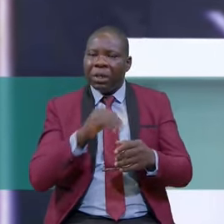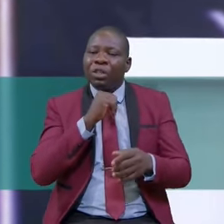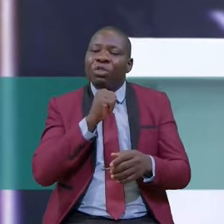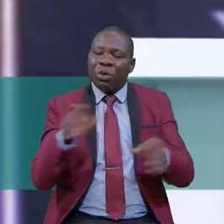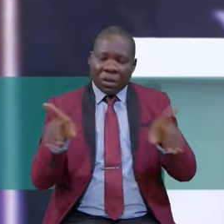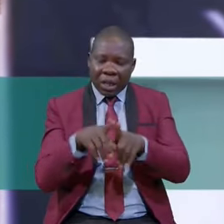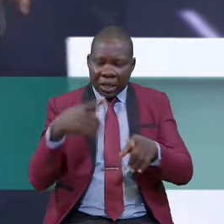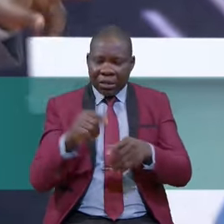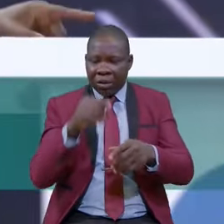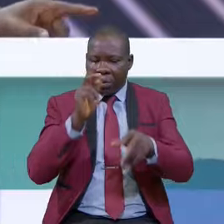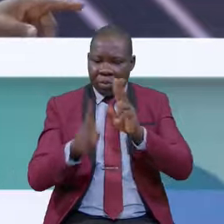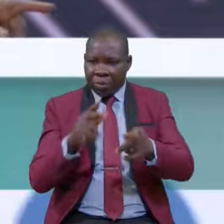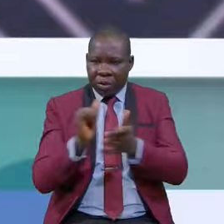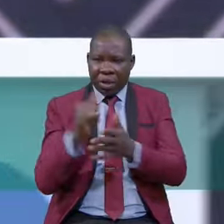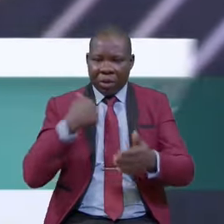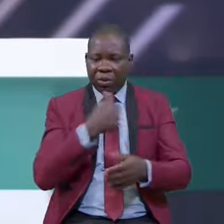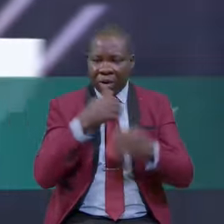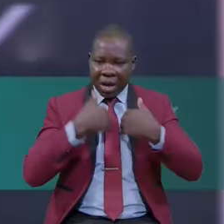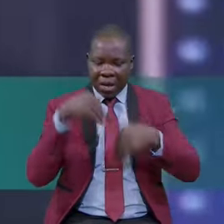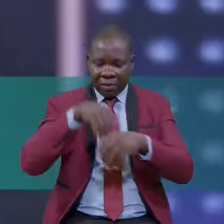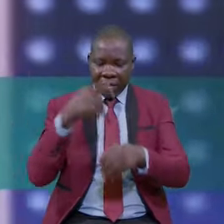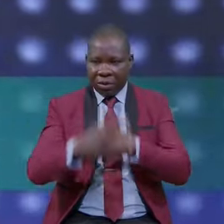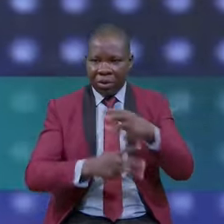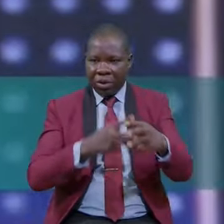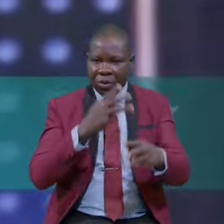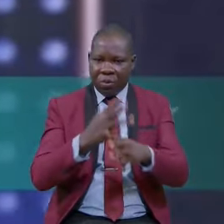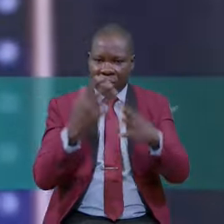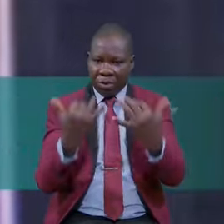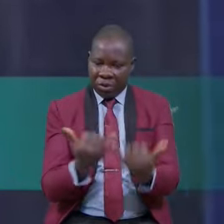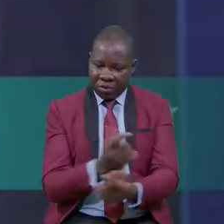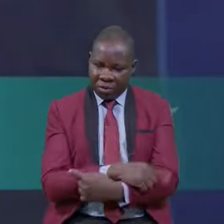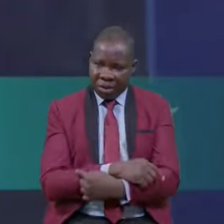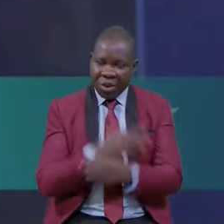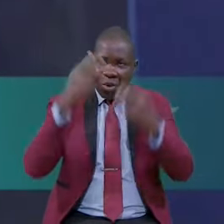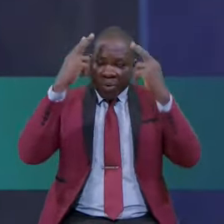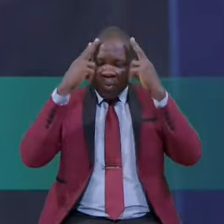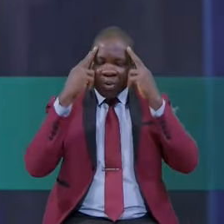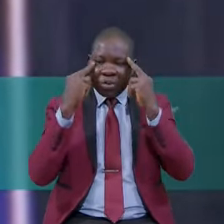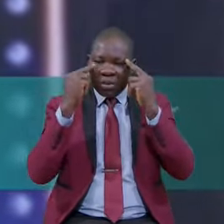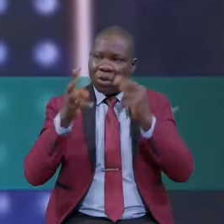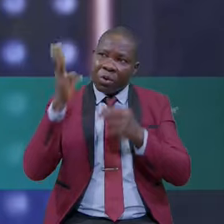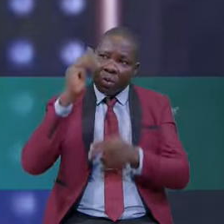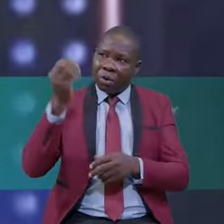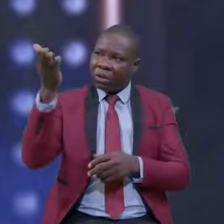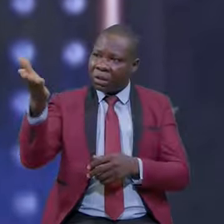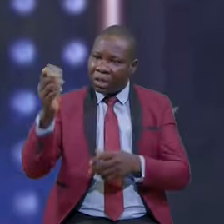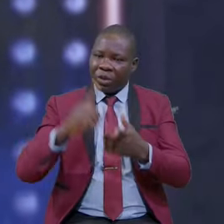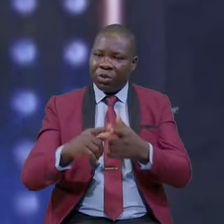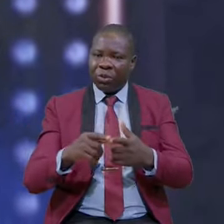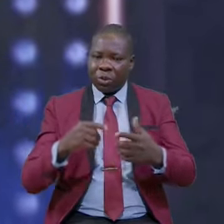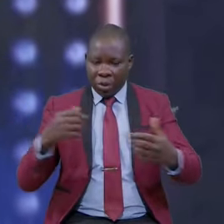Dieu. Moïse le prophète pouvait confronter Pharaon. Ça, c'est un prophète. Et nous